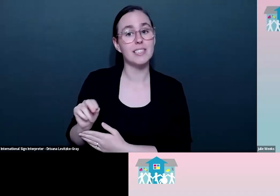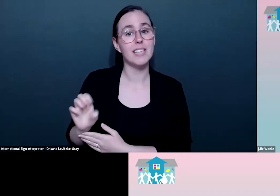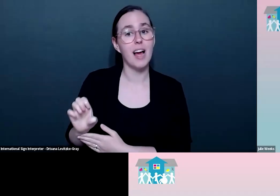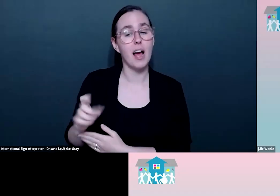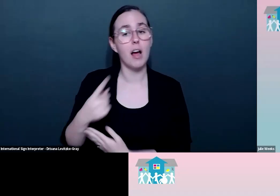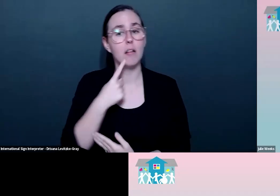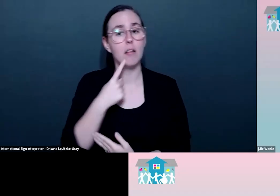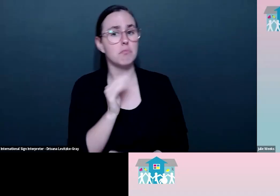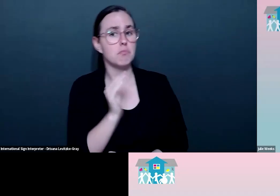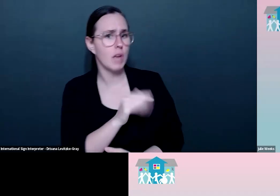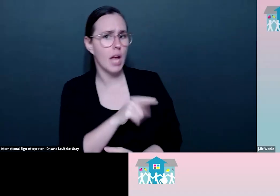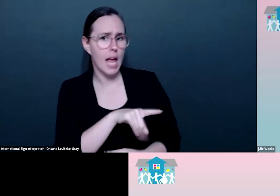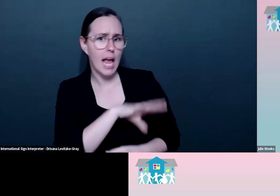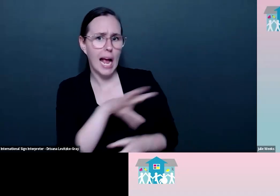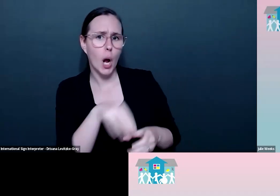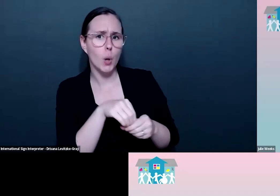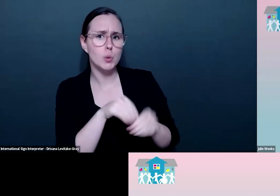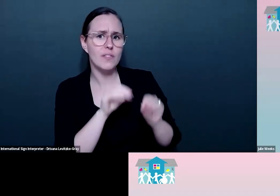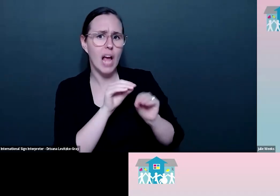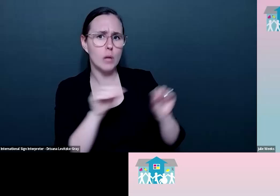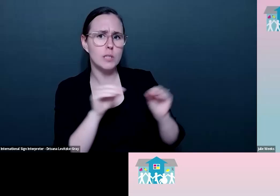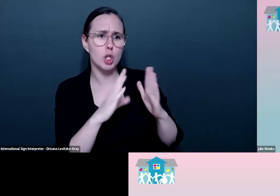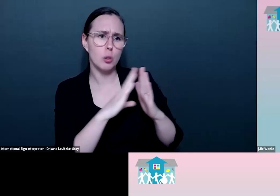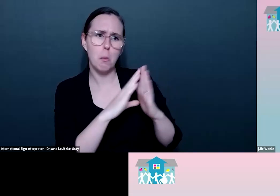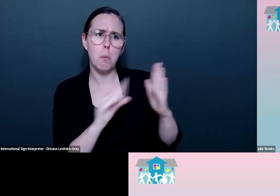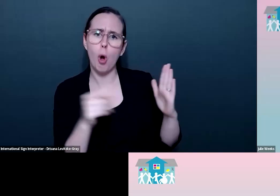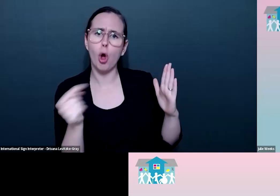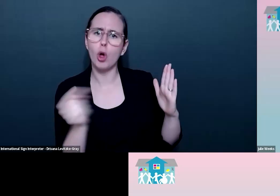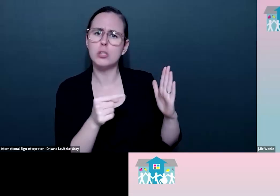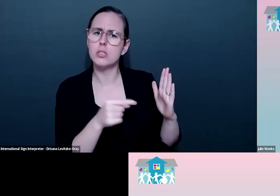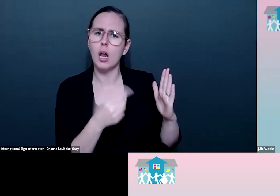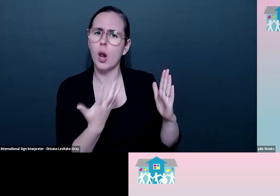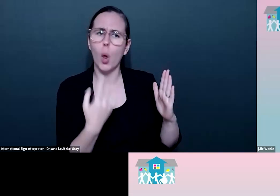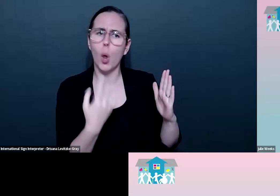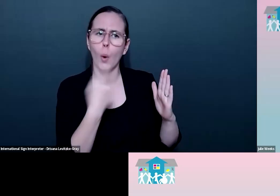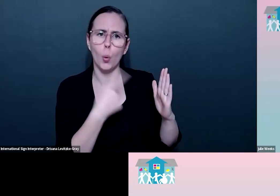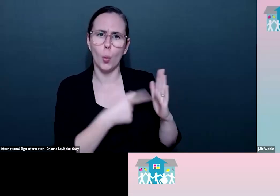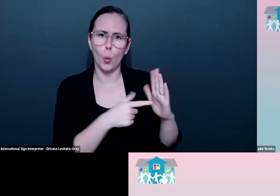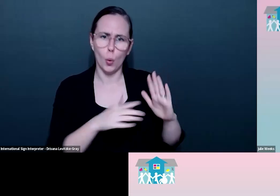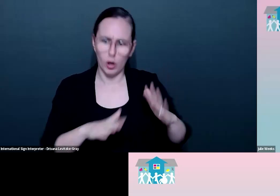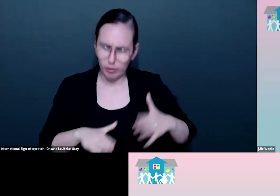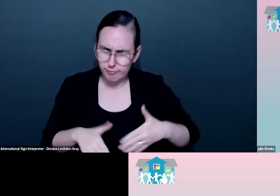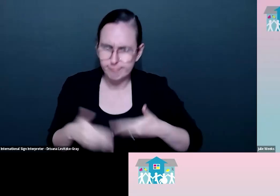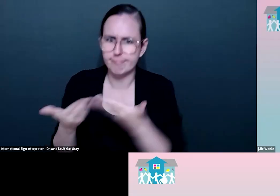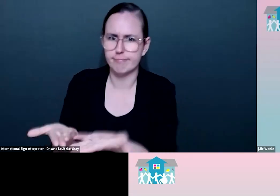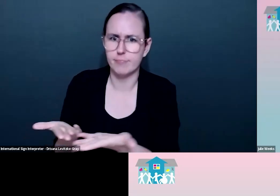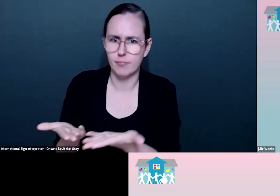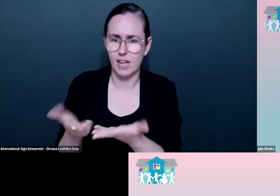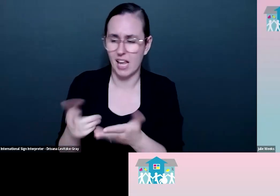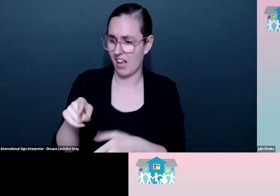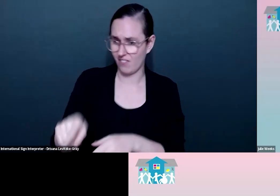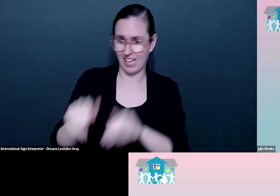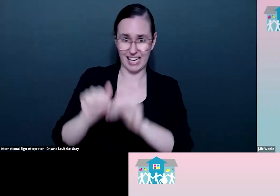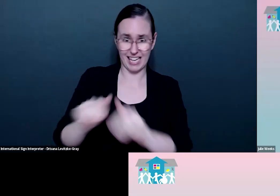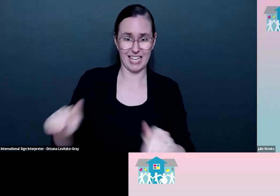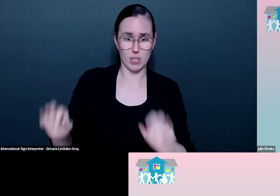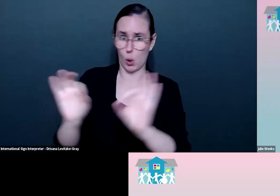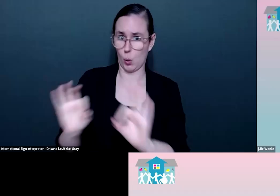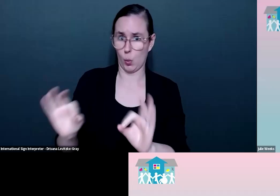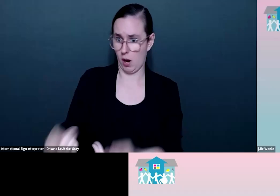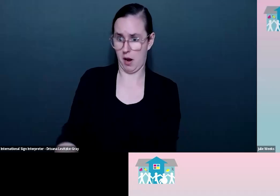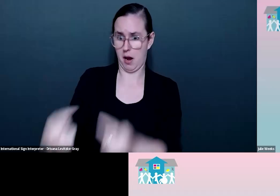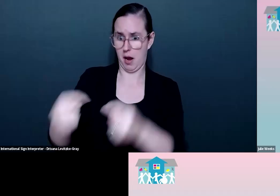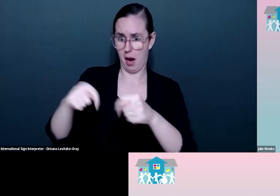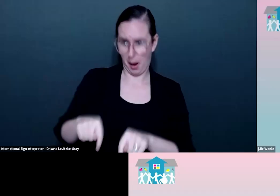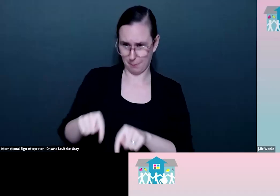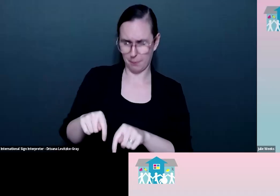S'il prend en considération l'éducation domiciliaire, comment est-ce que vous allez prendre en considération si cet enfant ne va pas à l'école, comment est-ce que vous allez ceci sera fait